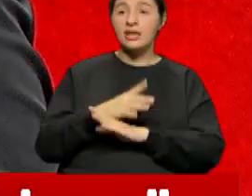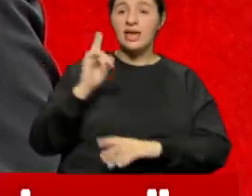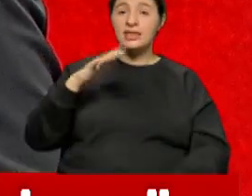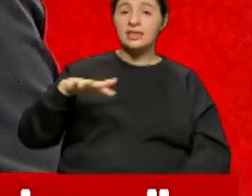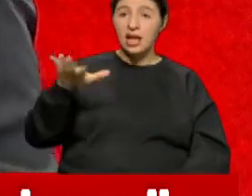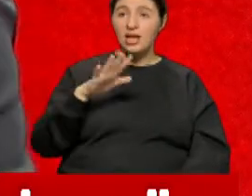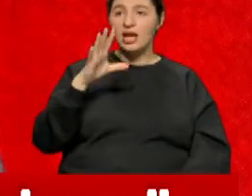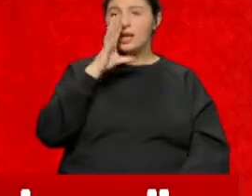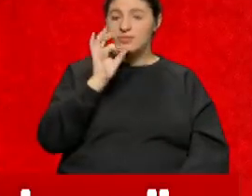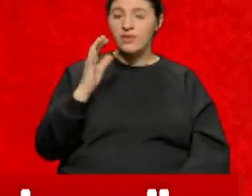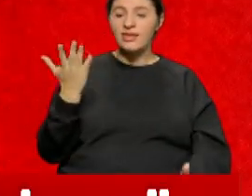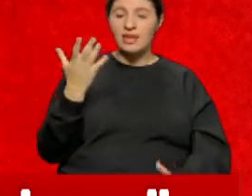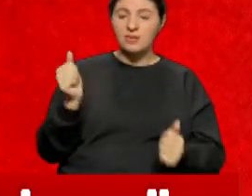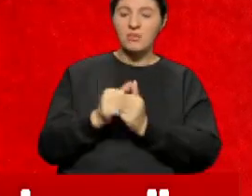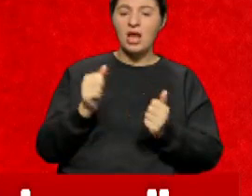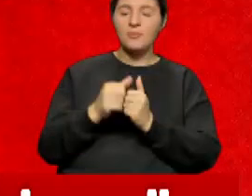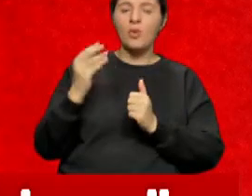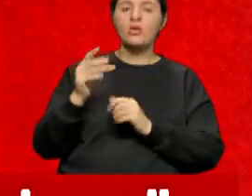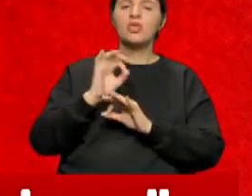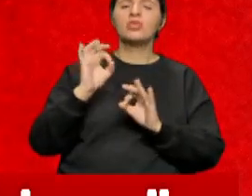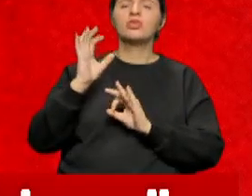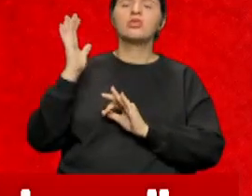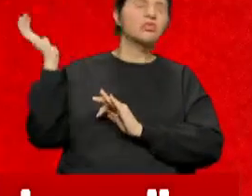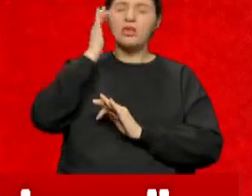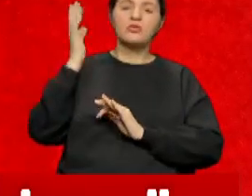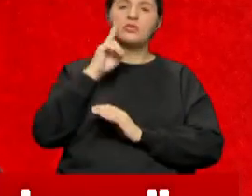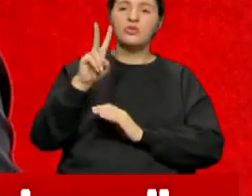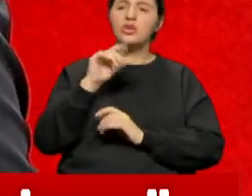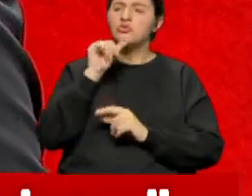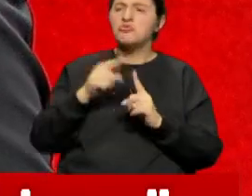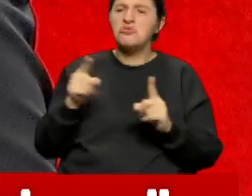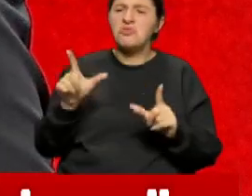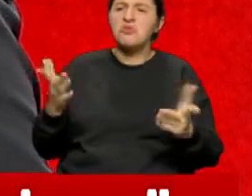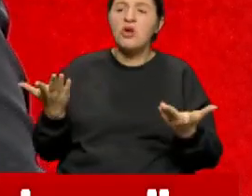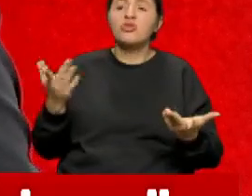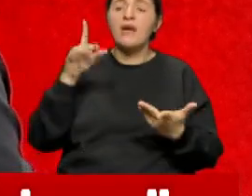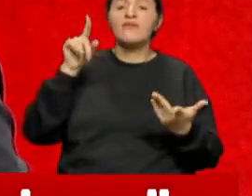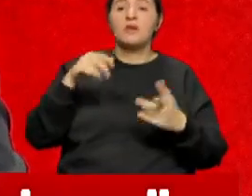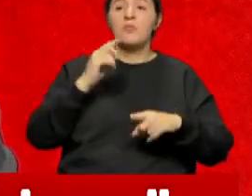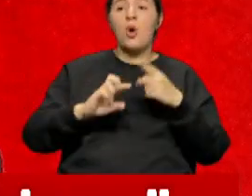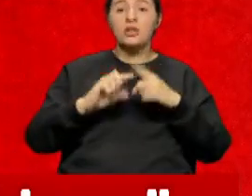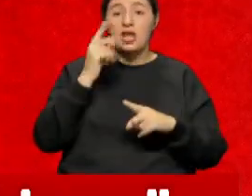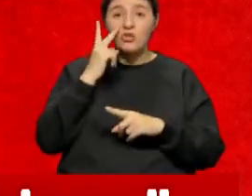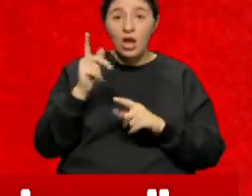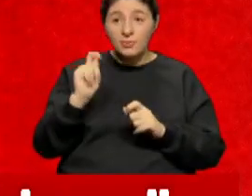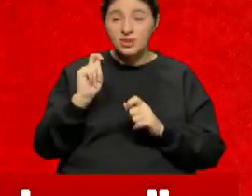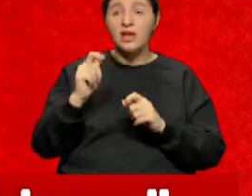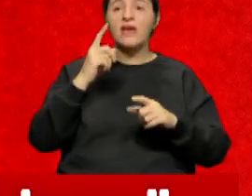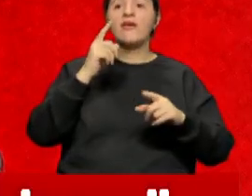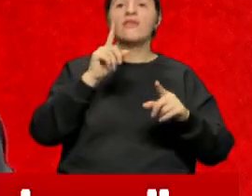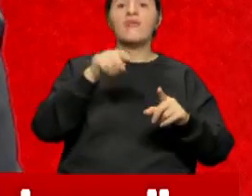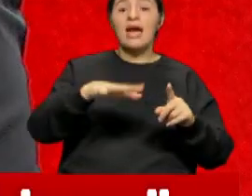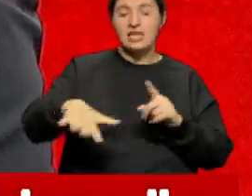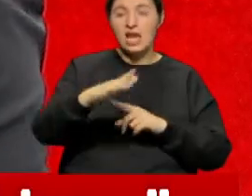iktidarların kimden ya da neden yanı olduğunu gösteren en temel göstergelerden biridir hiç Uzatmaya gerek yok Çünkü vergi politiktir vergileme ideolojiktir